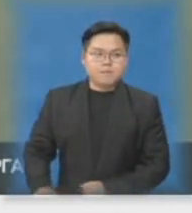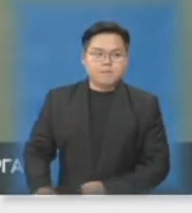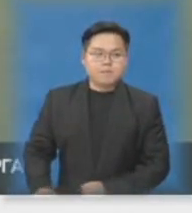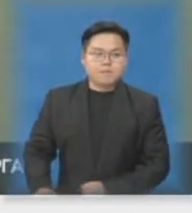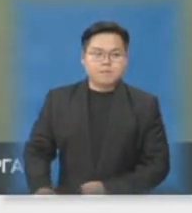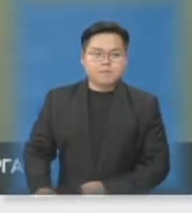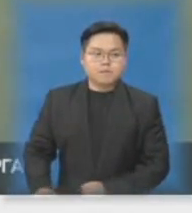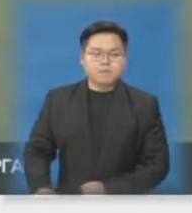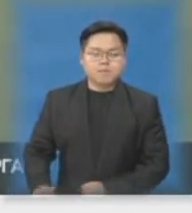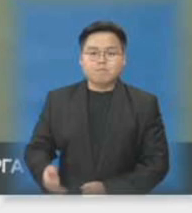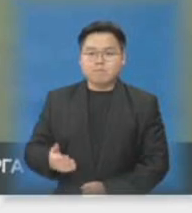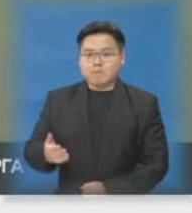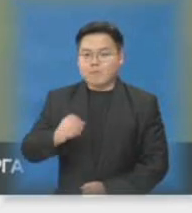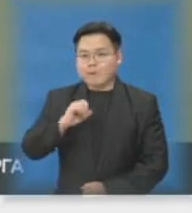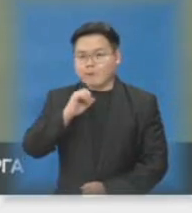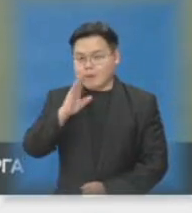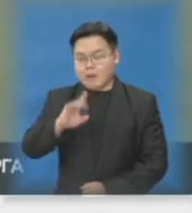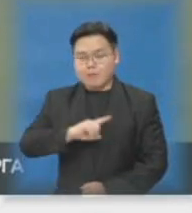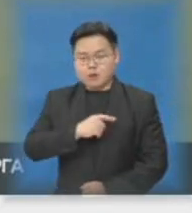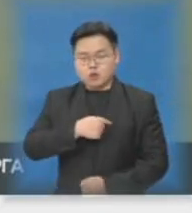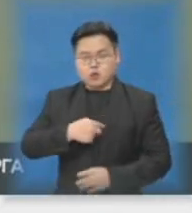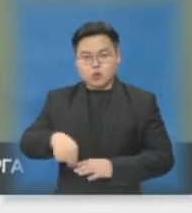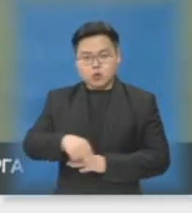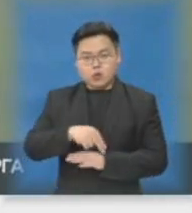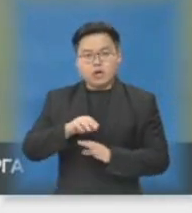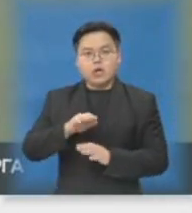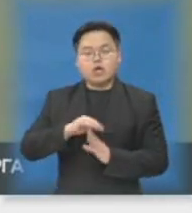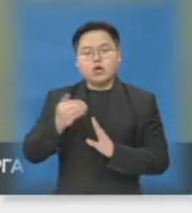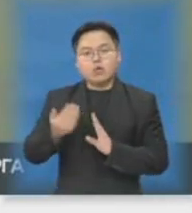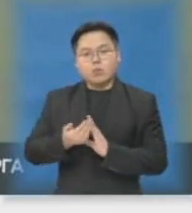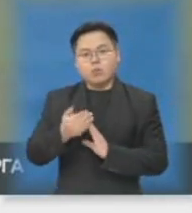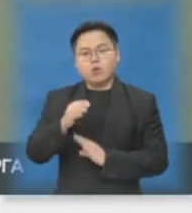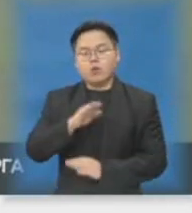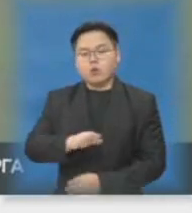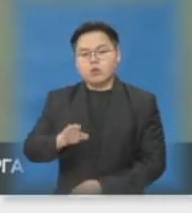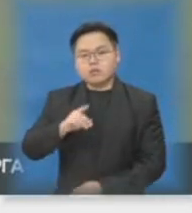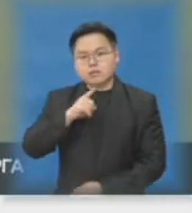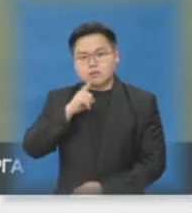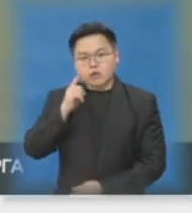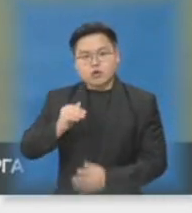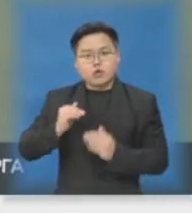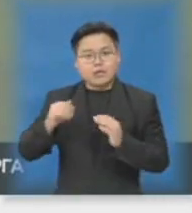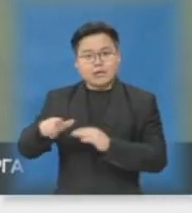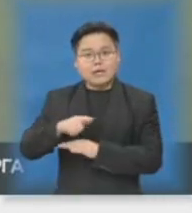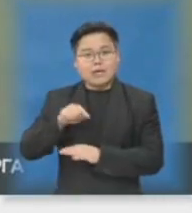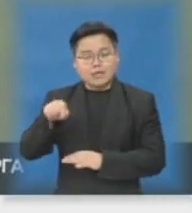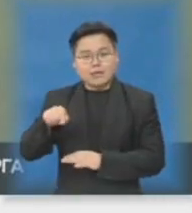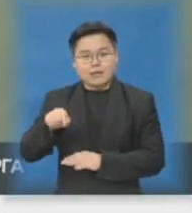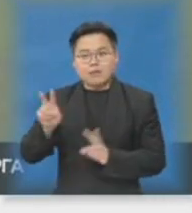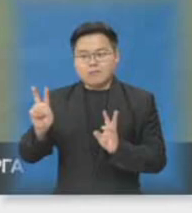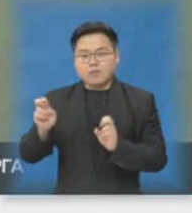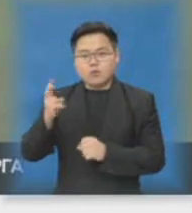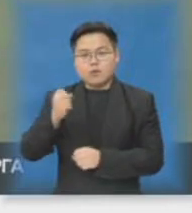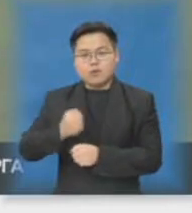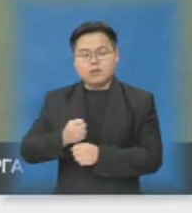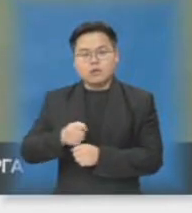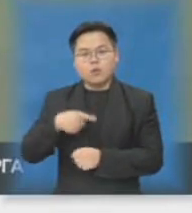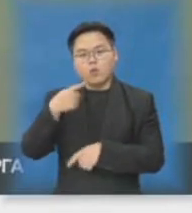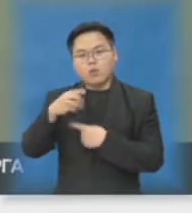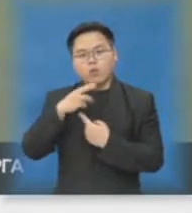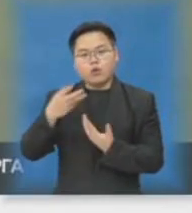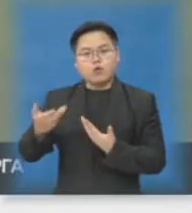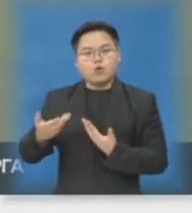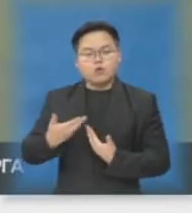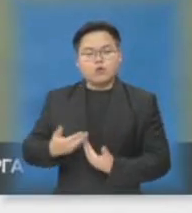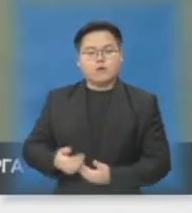За Баянзүрх дүүргийн гэр бүл хүүхэд залуучуудын үйлчлэх газраас за нэг иргэн нэг ажлын байр үүсгэх хэрэгтэй гэж хэлэлцээ тас мэдээлэл